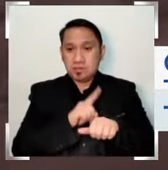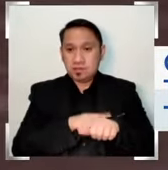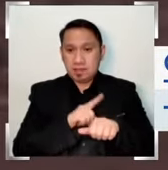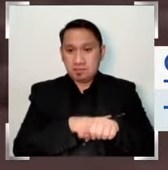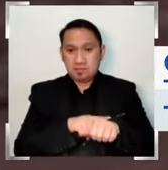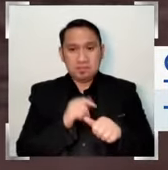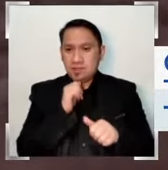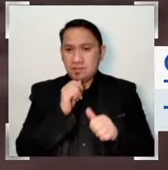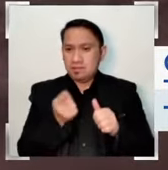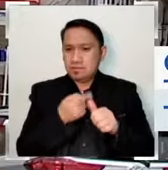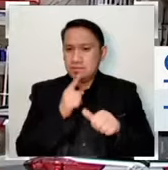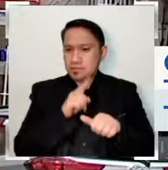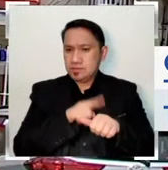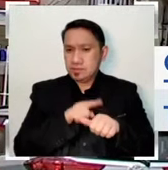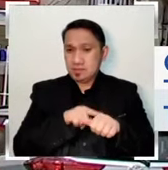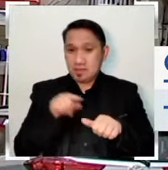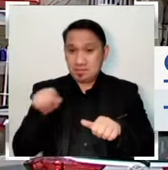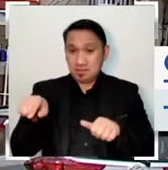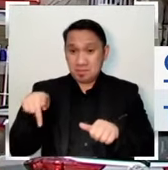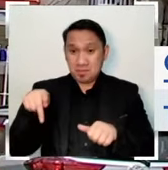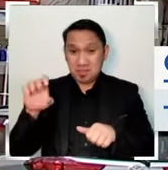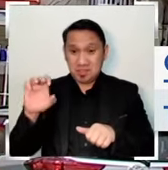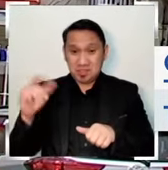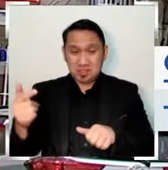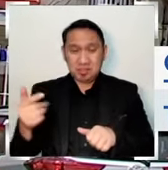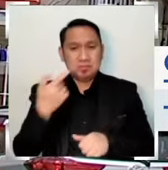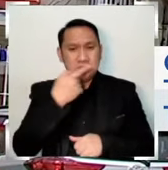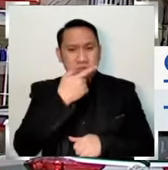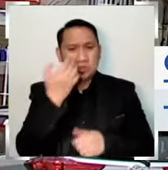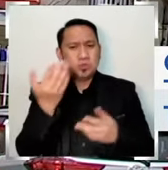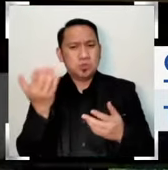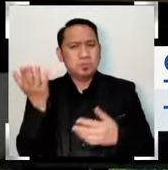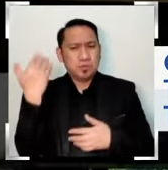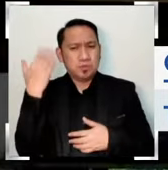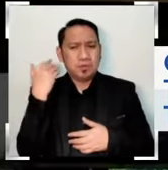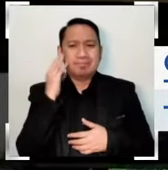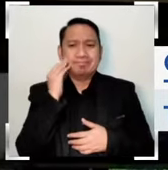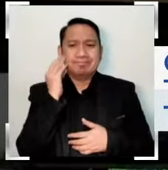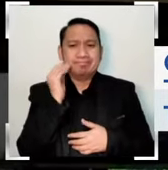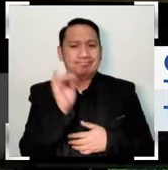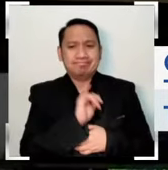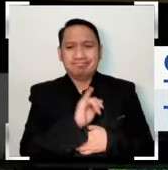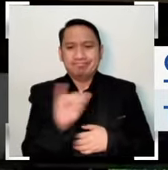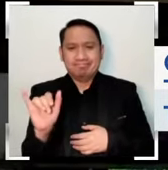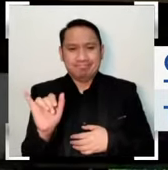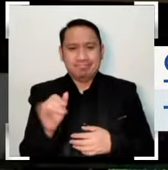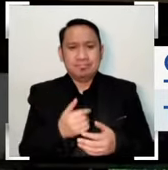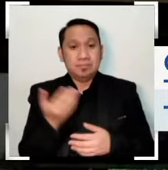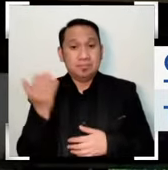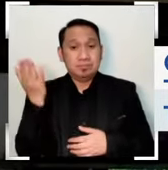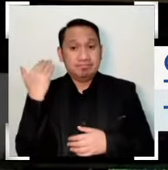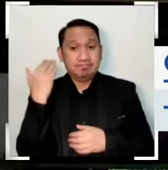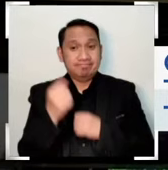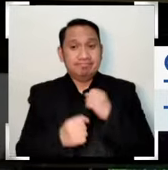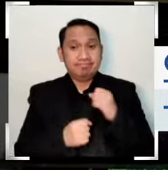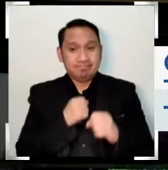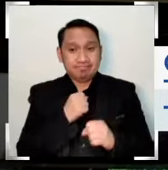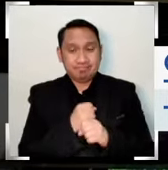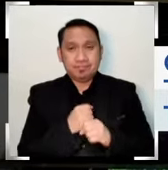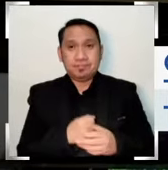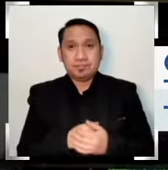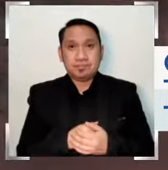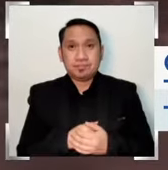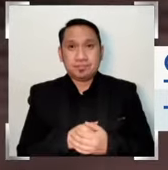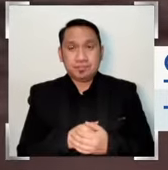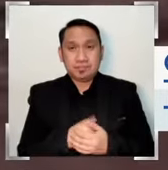China ang mga taga-PCG. Dati na rin tinutukan ng laser ang BRP habagat Hunyo ng nakaraang taon. Blue light ang itinutok noon